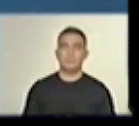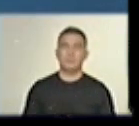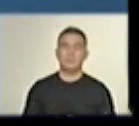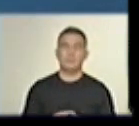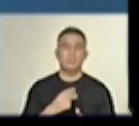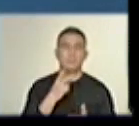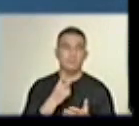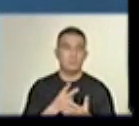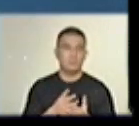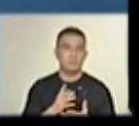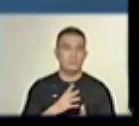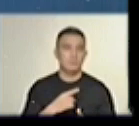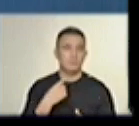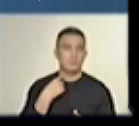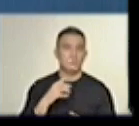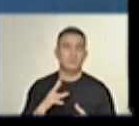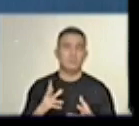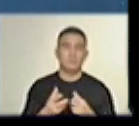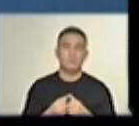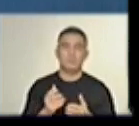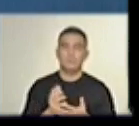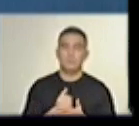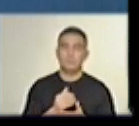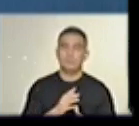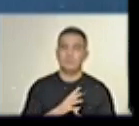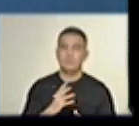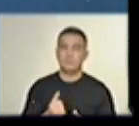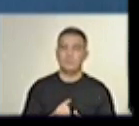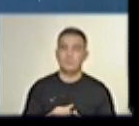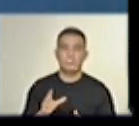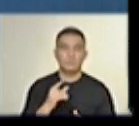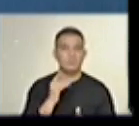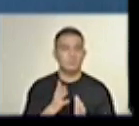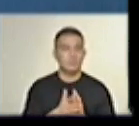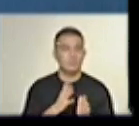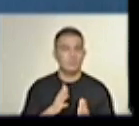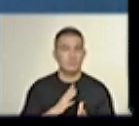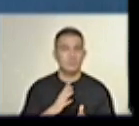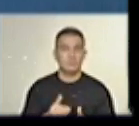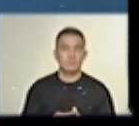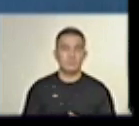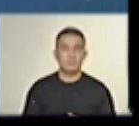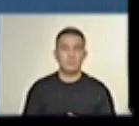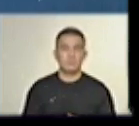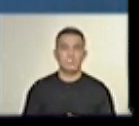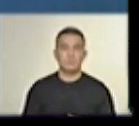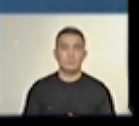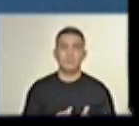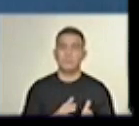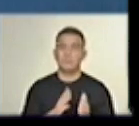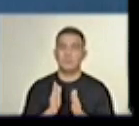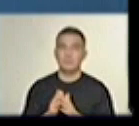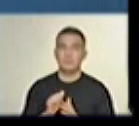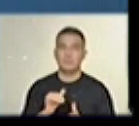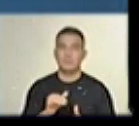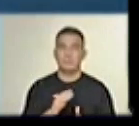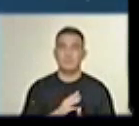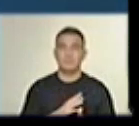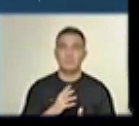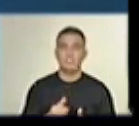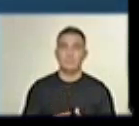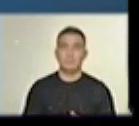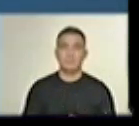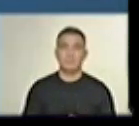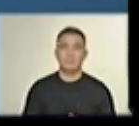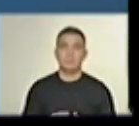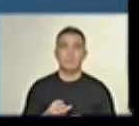Mana bu ifodani ham qiymatini topdik. Xo'sh, sizlarga tushunarli bo'ldimi? Unday bo'lsa, davom etamiz.